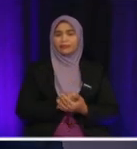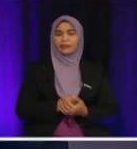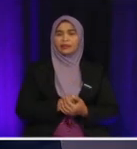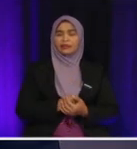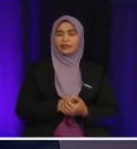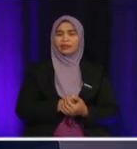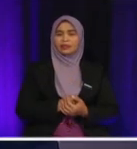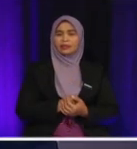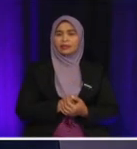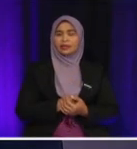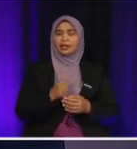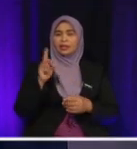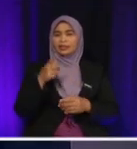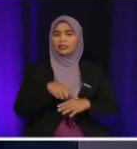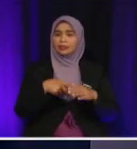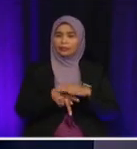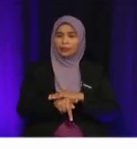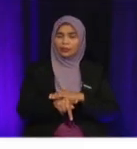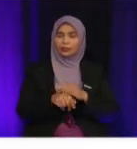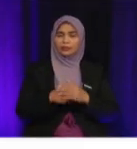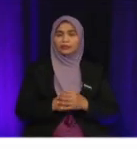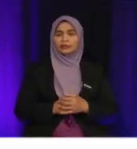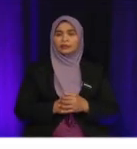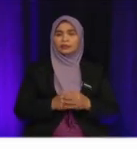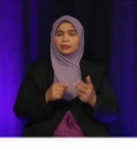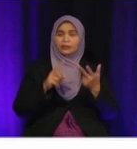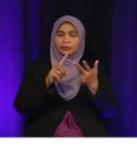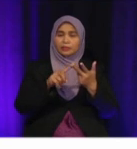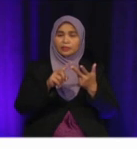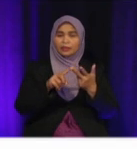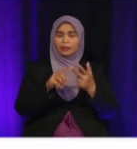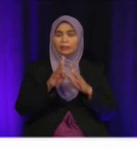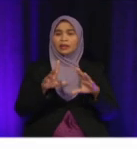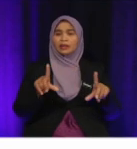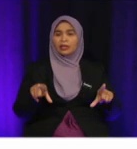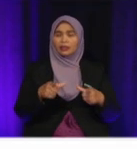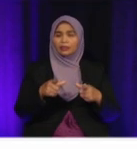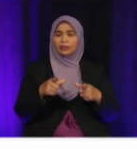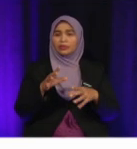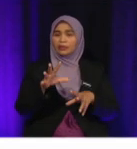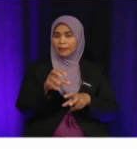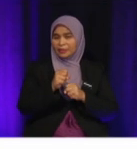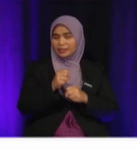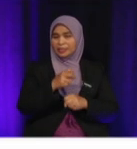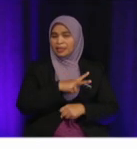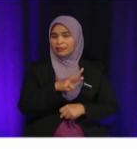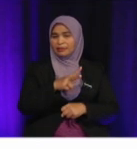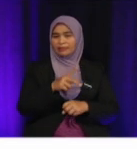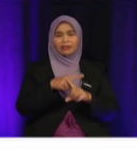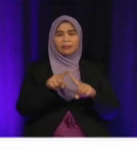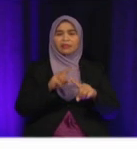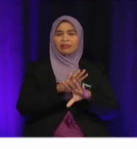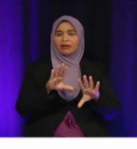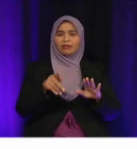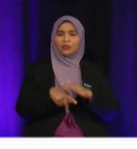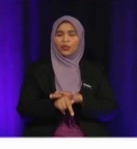tidak dipalanglah, ya. Okey, dan yang ketiga, berlaku rampasan harta tetapi tidak berlaku pembunuhan.